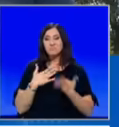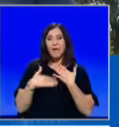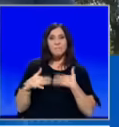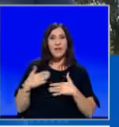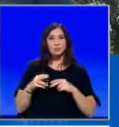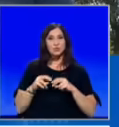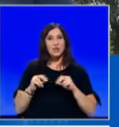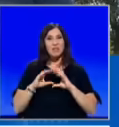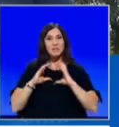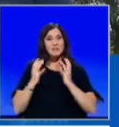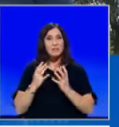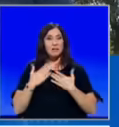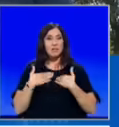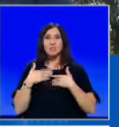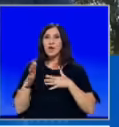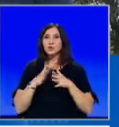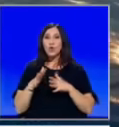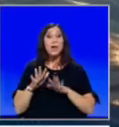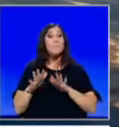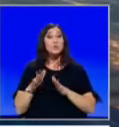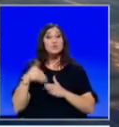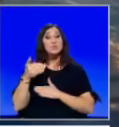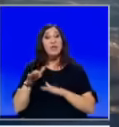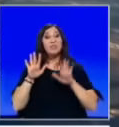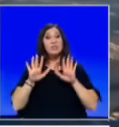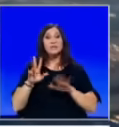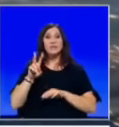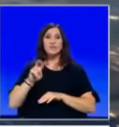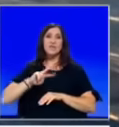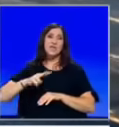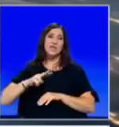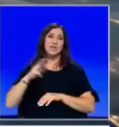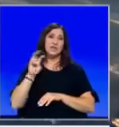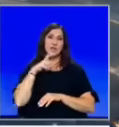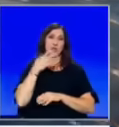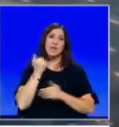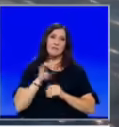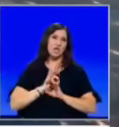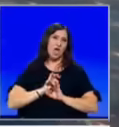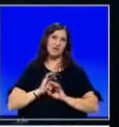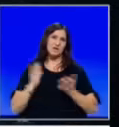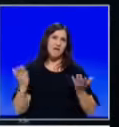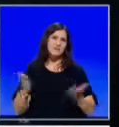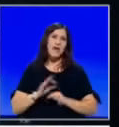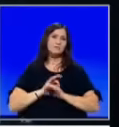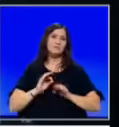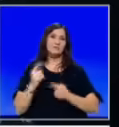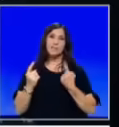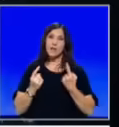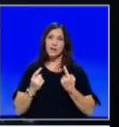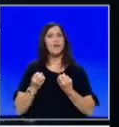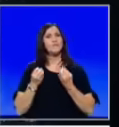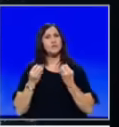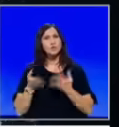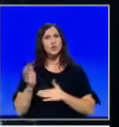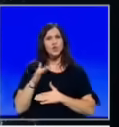неприятности на Земята и на нас хората, може би след 10, 20 или 30 години няма да е съвсем на игра. Възможно